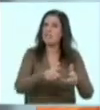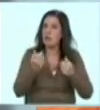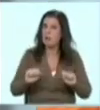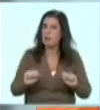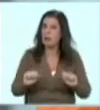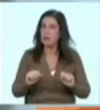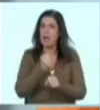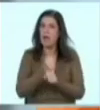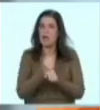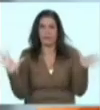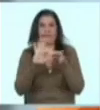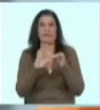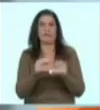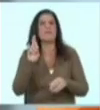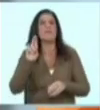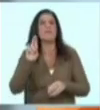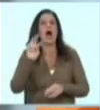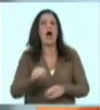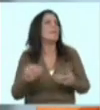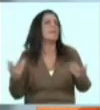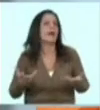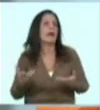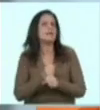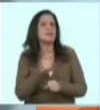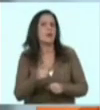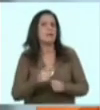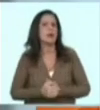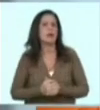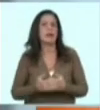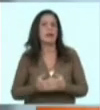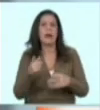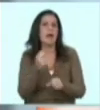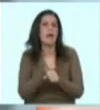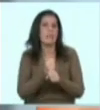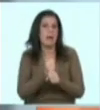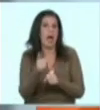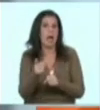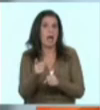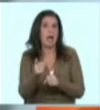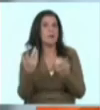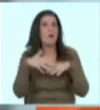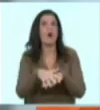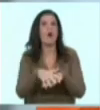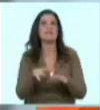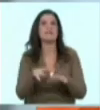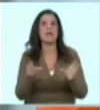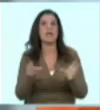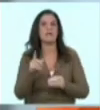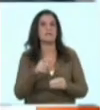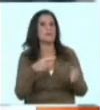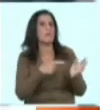רע"מ? איך הם עשו קואליציה כזאת? הליברלים הגדולים. עוד שנייה, איך הם עשו קואליציה עם וליטה שאמר ש... אני אענה לך, כי לא הפקידו